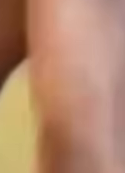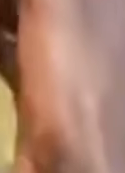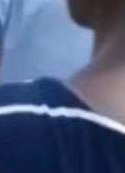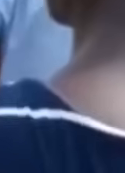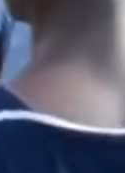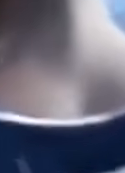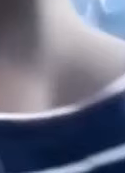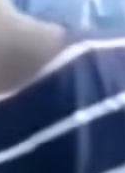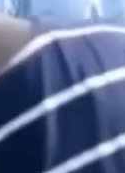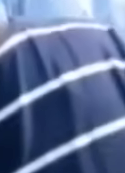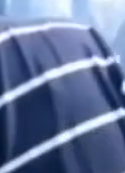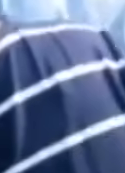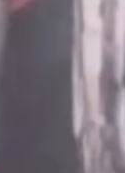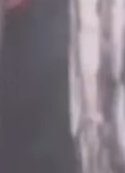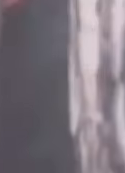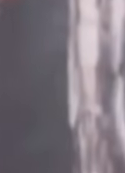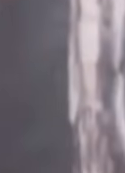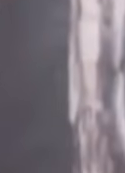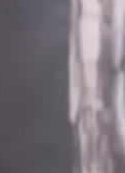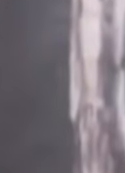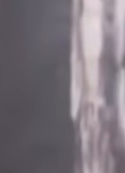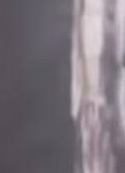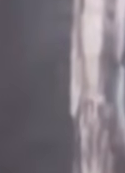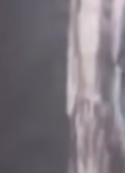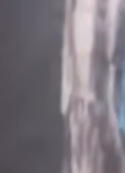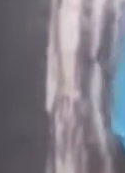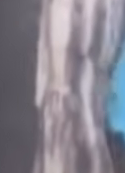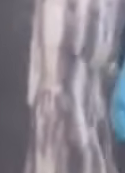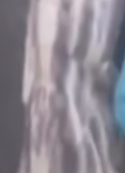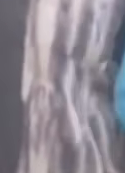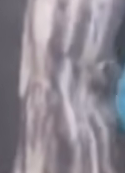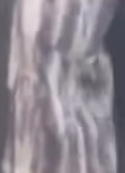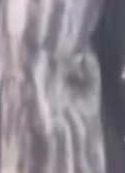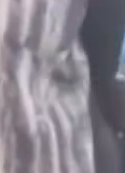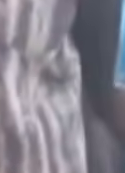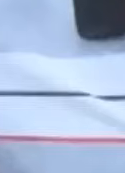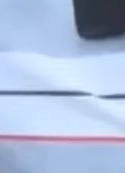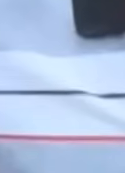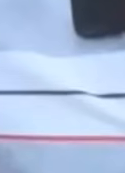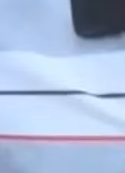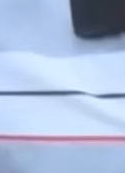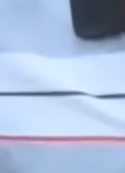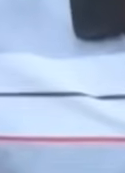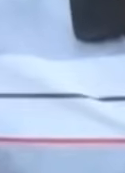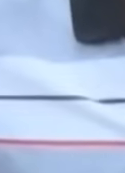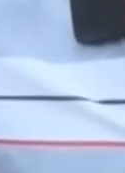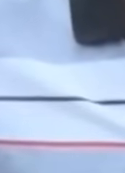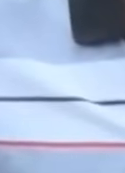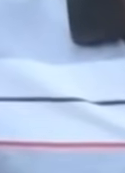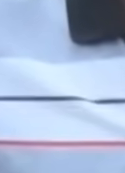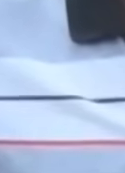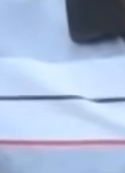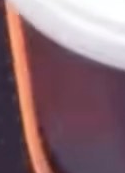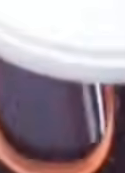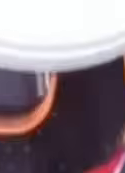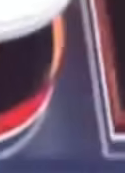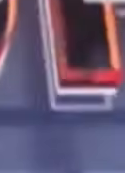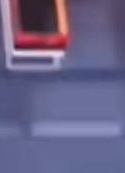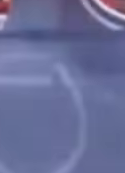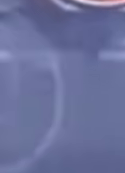Kitalo Ssemaka abadde ava okunona mukyala we ku buko trailer emunyize n'abaana. Yamusaabala yabatiira buno